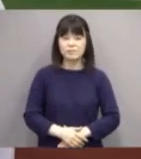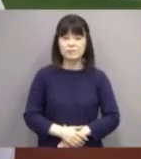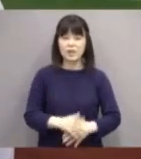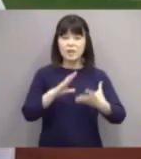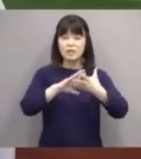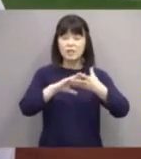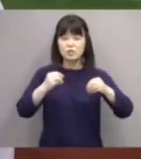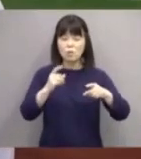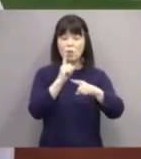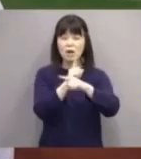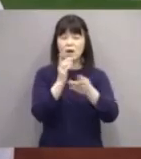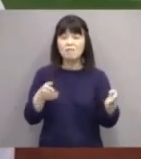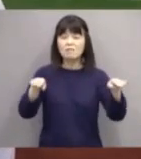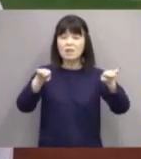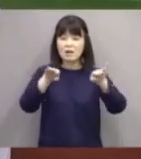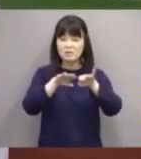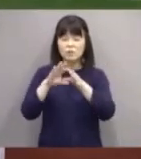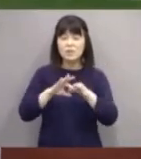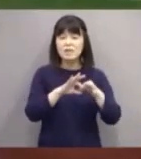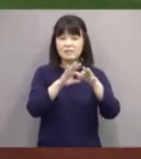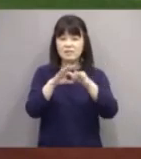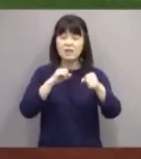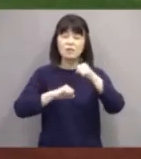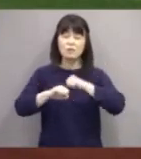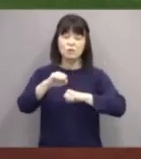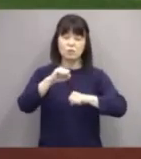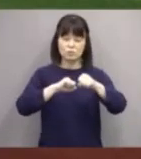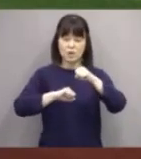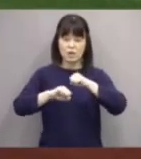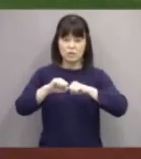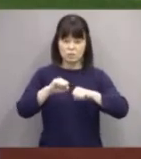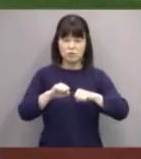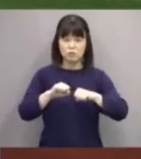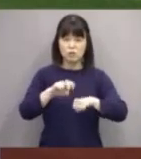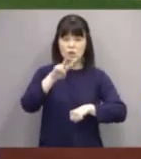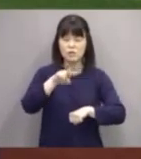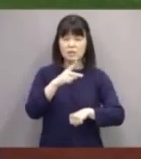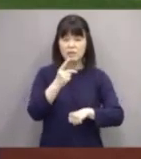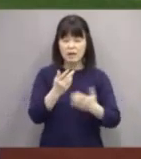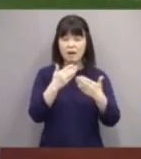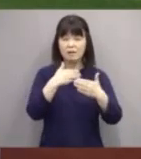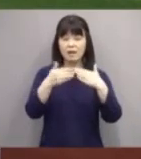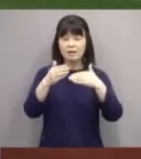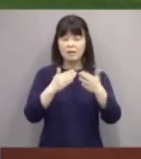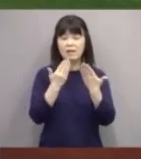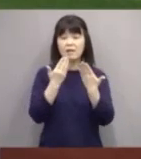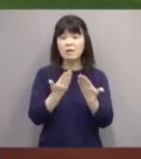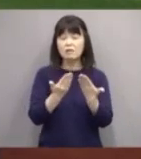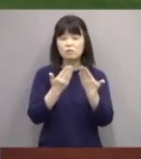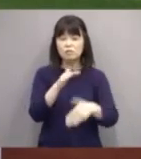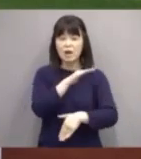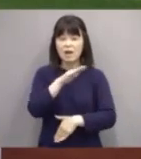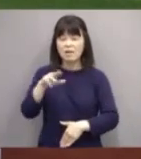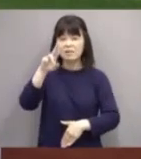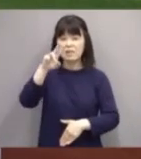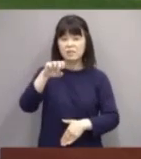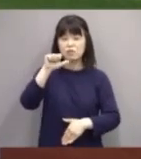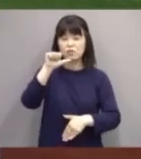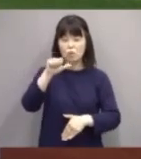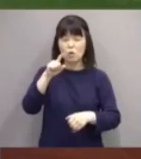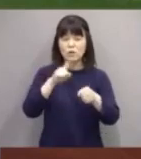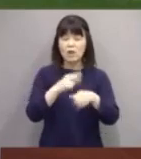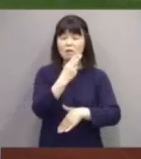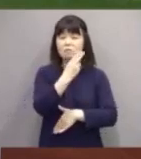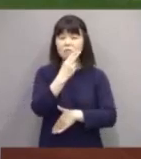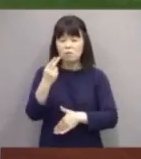館と連携した取り組みも行っています。幼稚園理科体験学習として平成25年度から始まり、今年